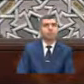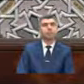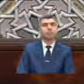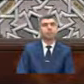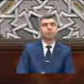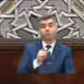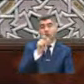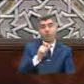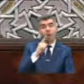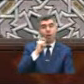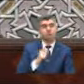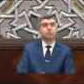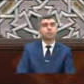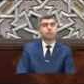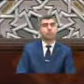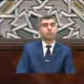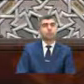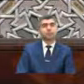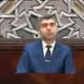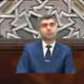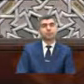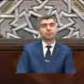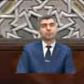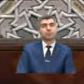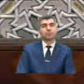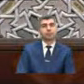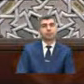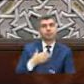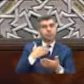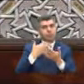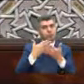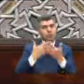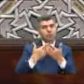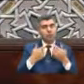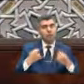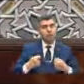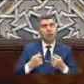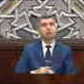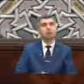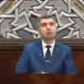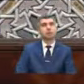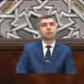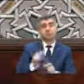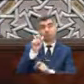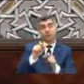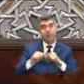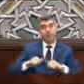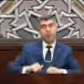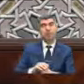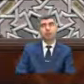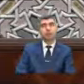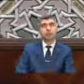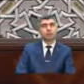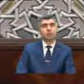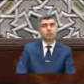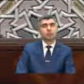السيد النائب. تفضلوا السيد النائب. شكرا السيد الرئيس، السيدة الوزيرة المحترمة.